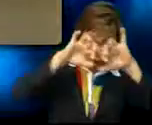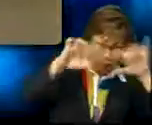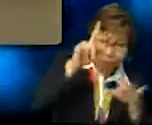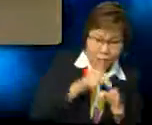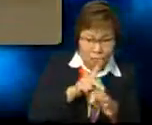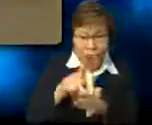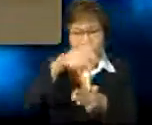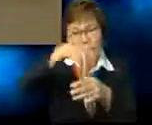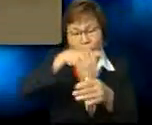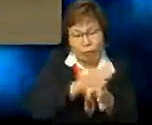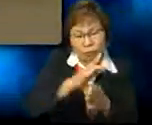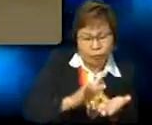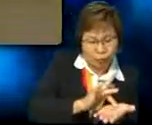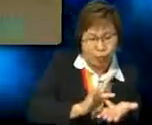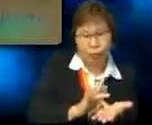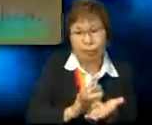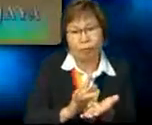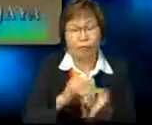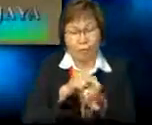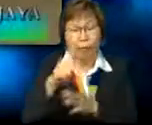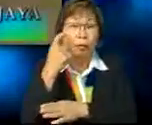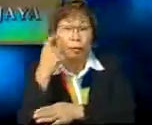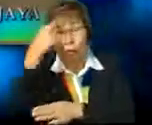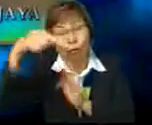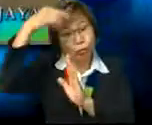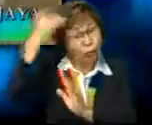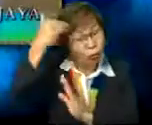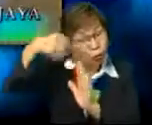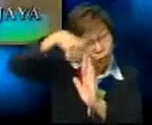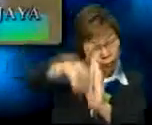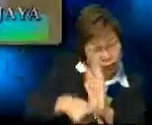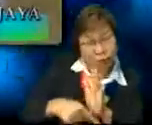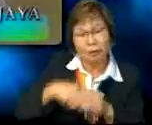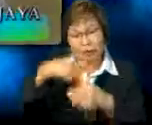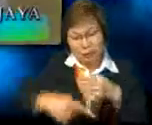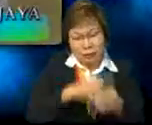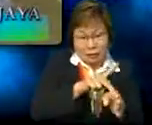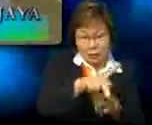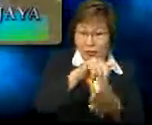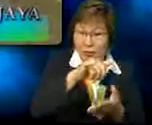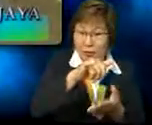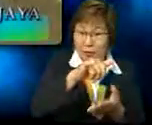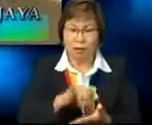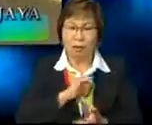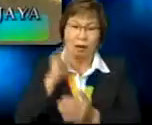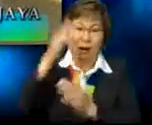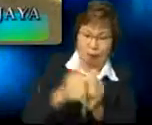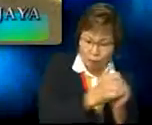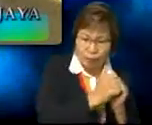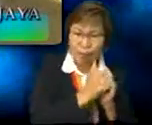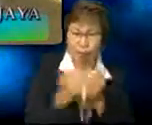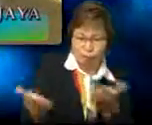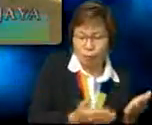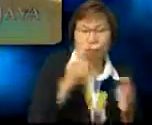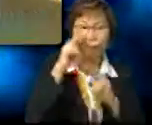bidang perubatan, iaitu pakar mata. Untuk mengetahui dengan lebih lanjut lagi tentang kejaya tersebut, saya akan bawa anda